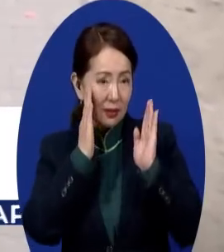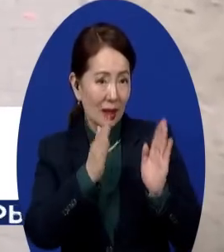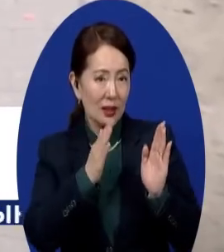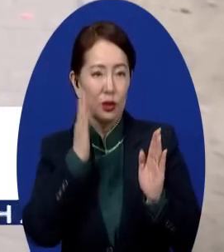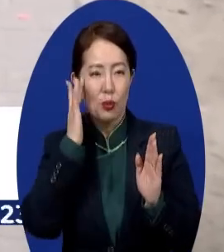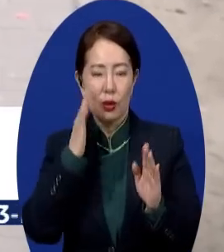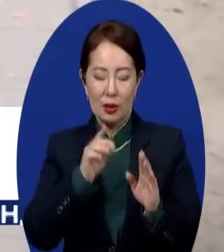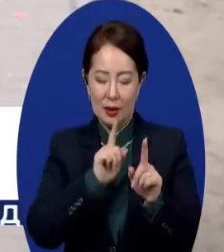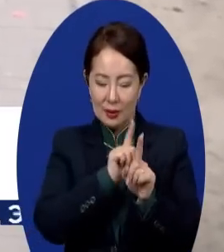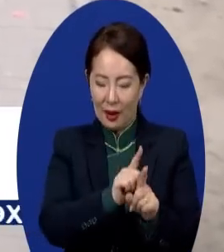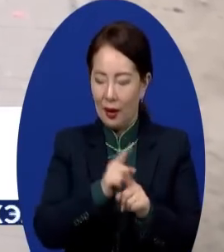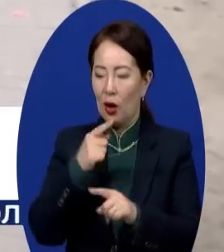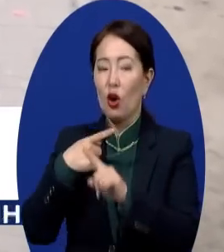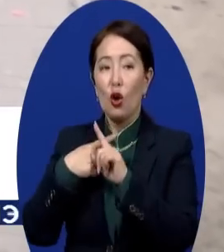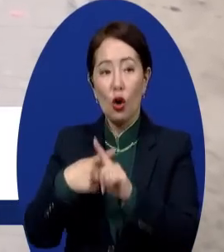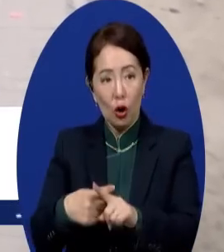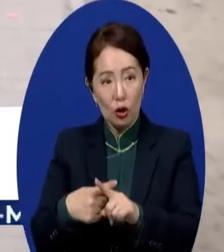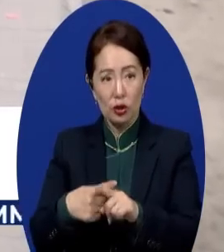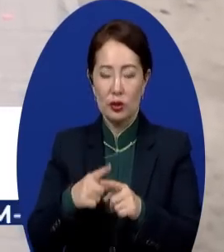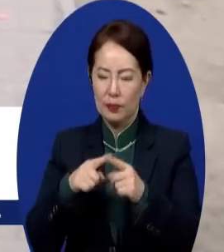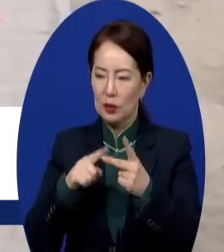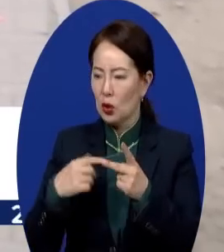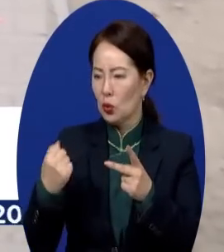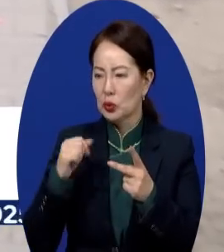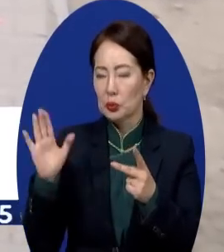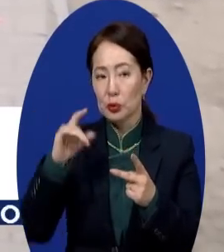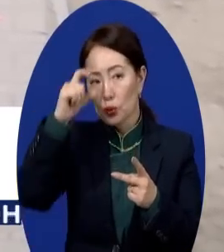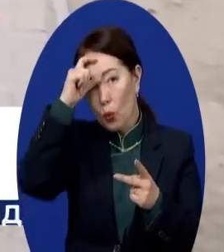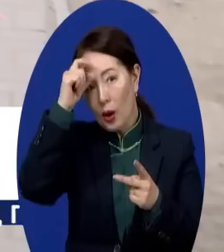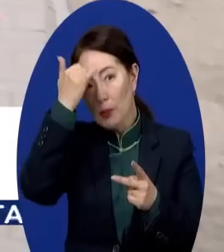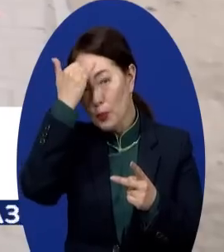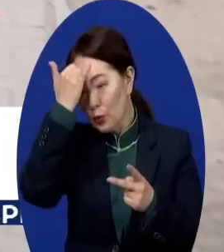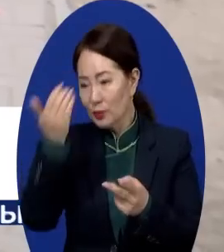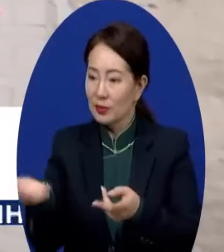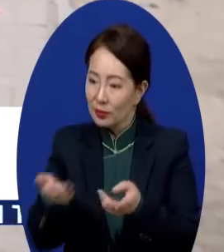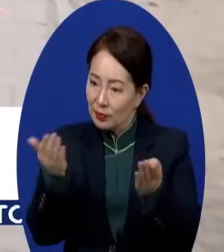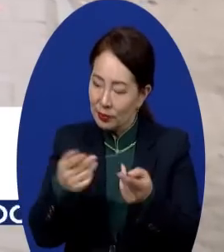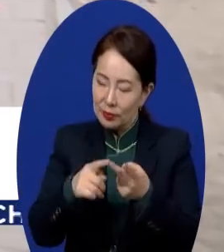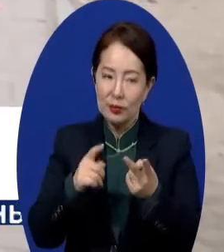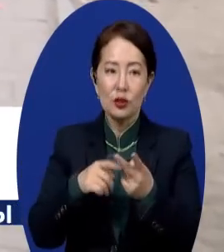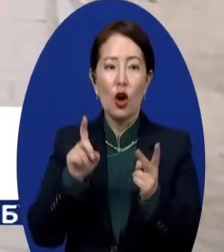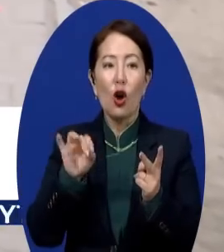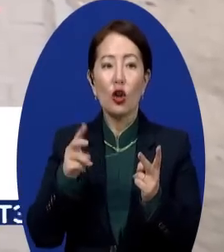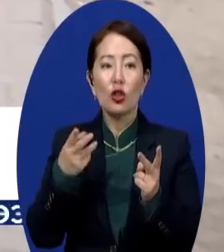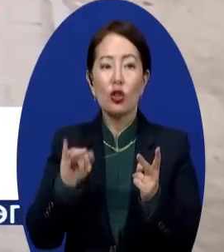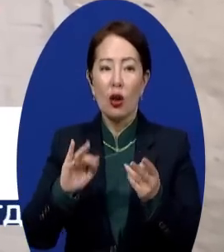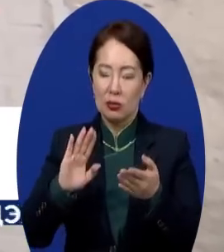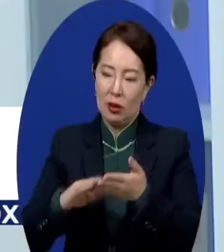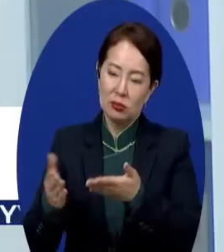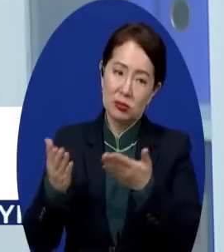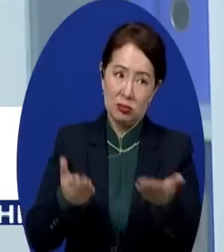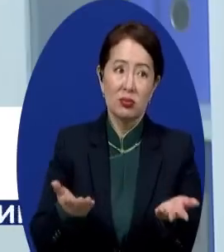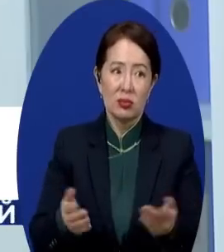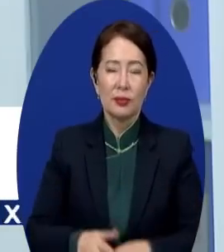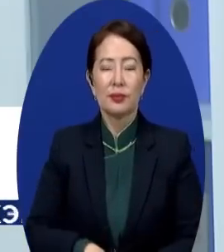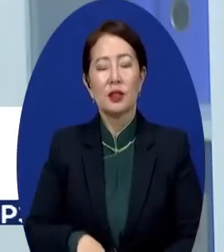тэрийг хориглох одоо тийм хүчээр биш ухамсарлуулах тэр хор холбогдлын таниулах ийм нүд хэрэгтэй.